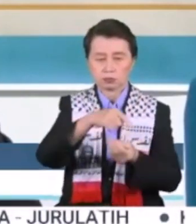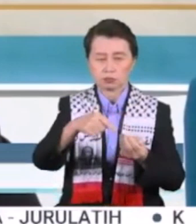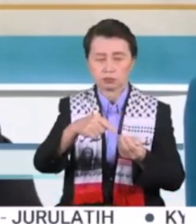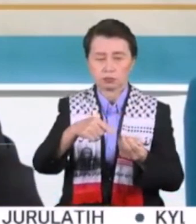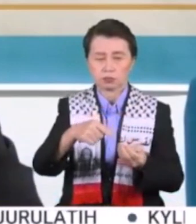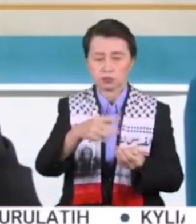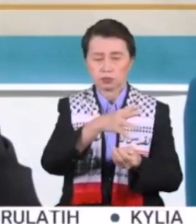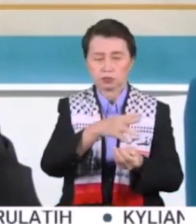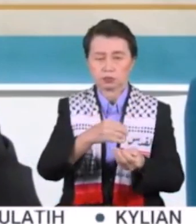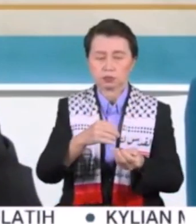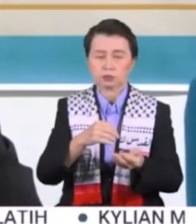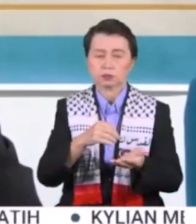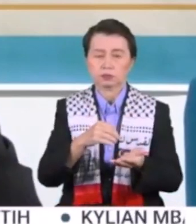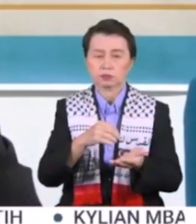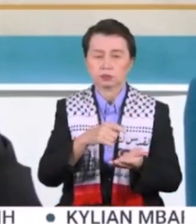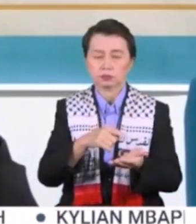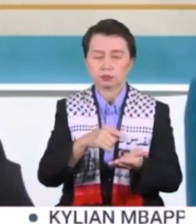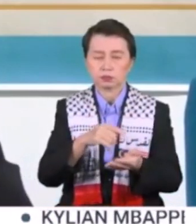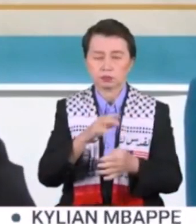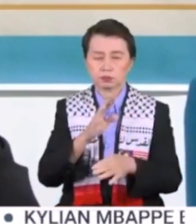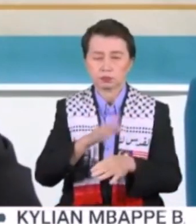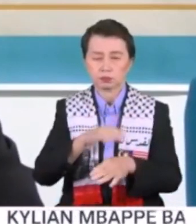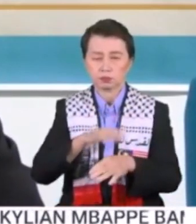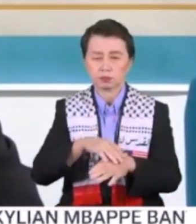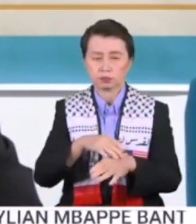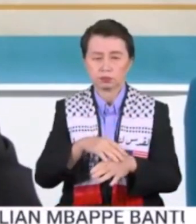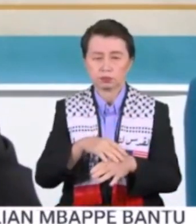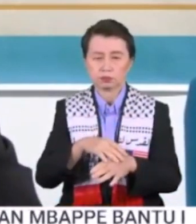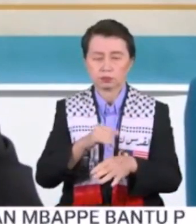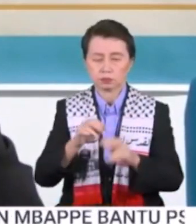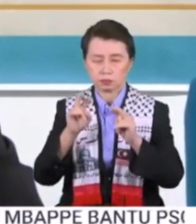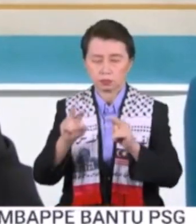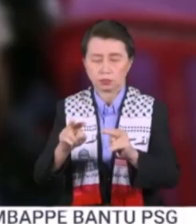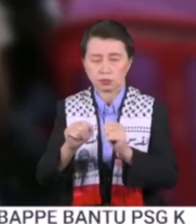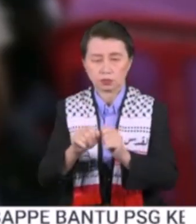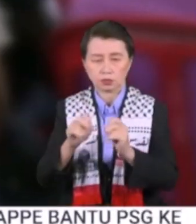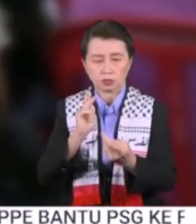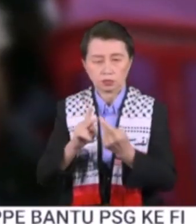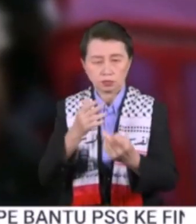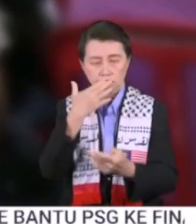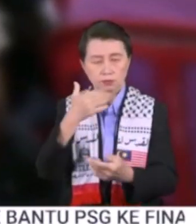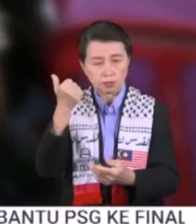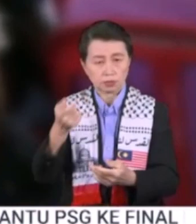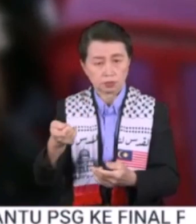penjara dalam dia panggil correctional facility yang lebih kondusif.